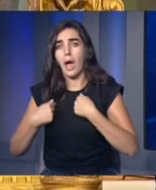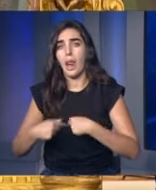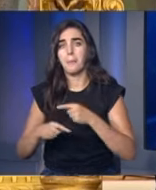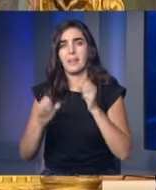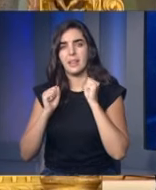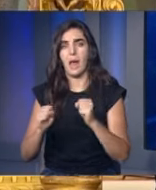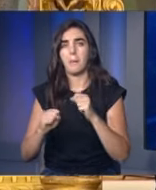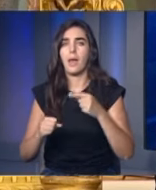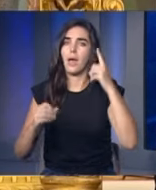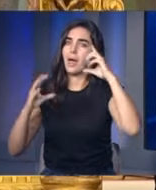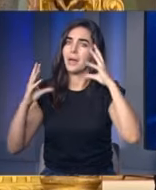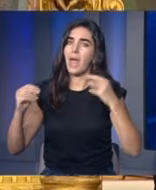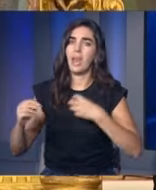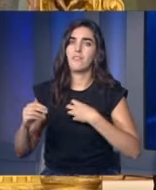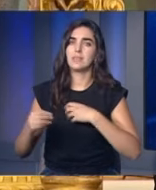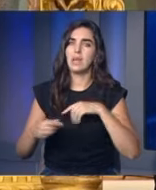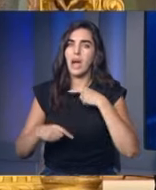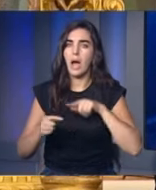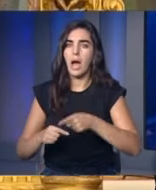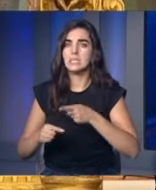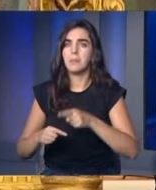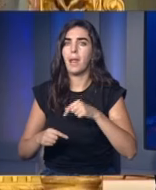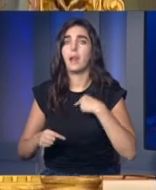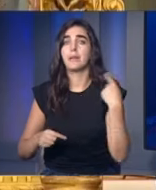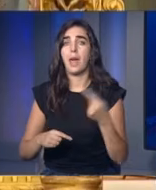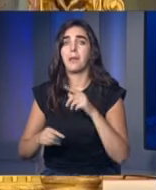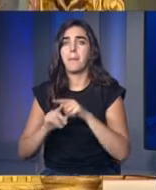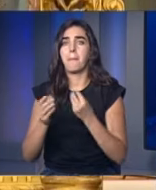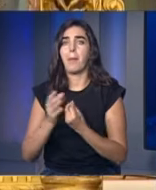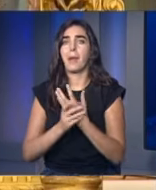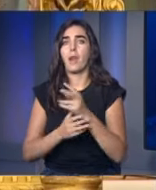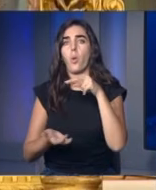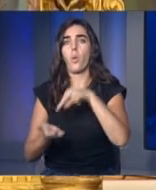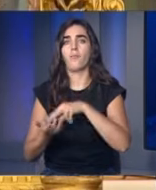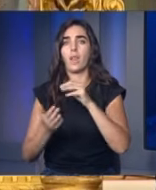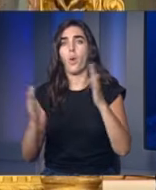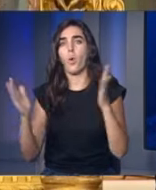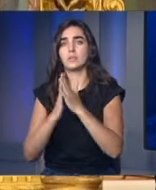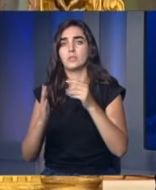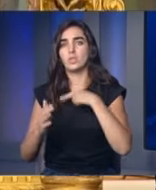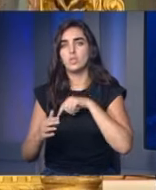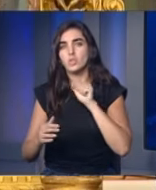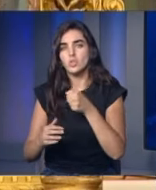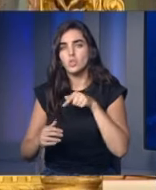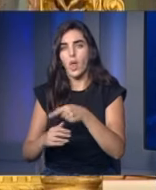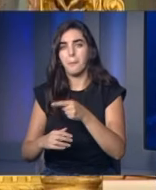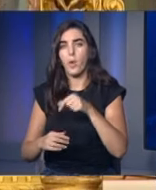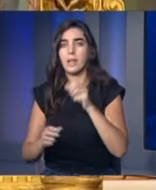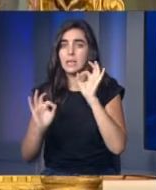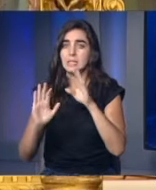وإحقاق العدالة. على ذلك يثبت بعض الشيء